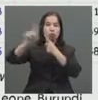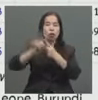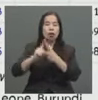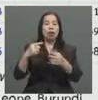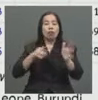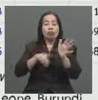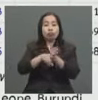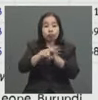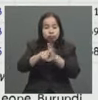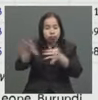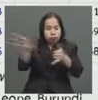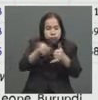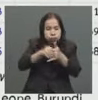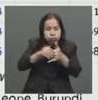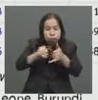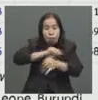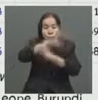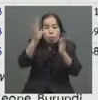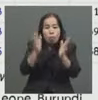ดเชื้อรวมนะครับ